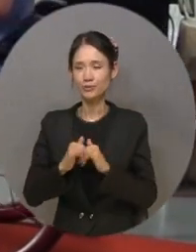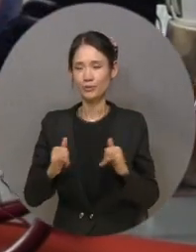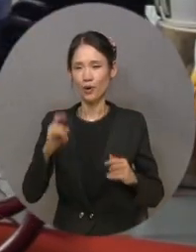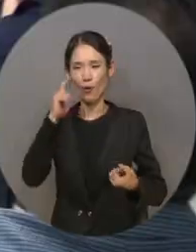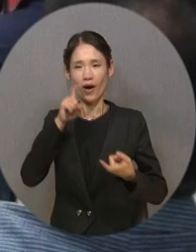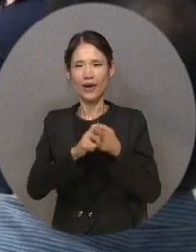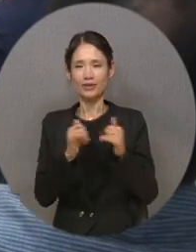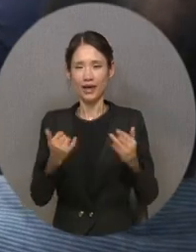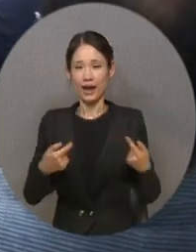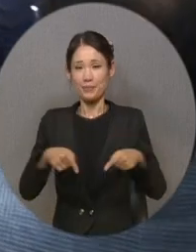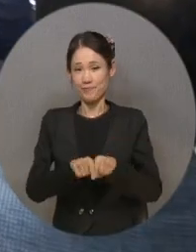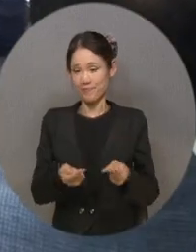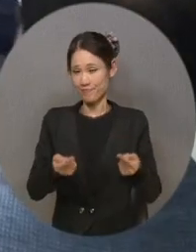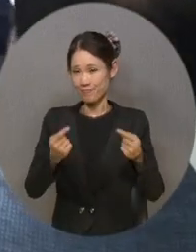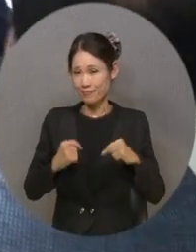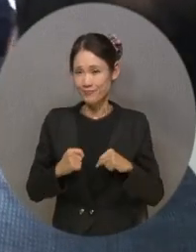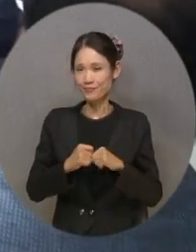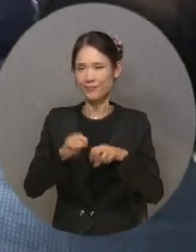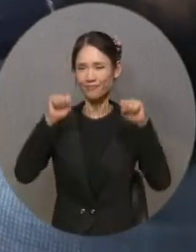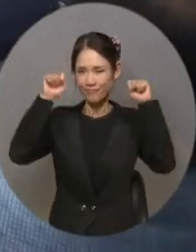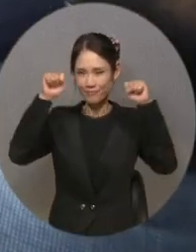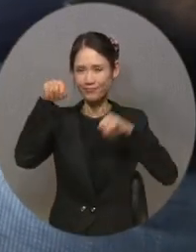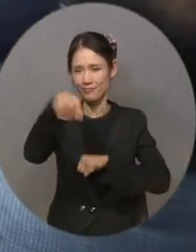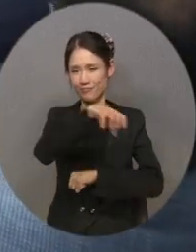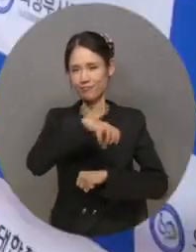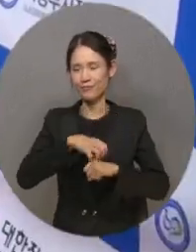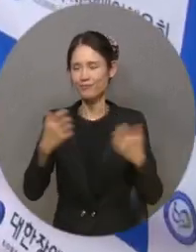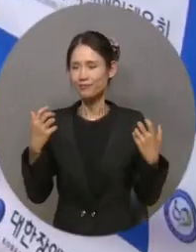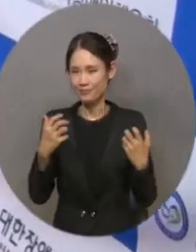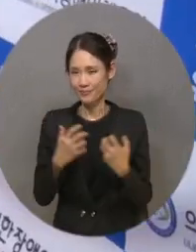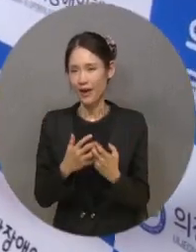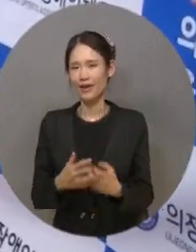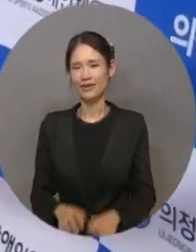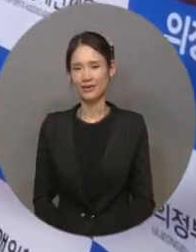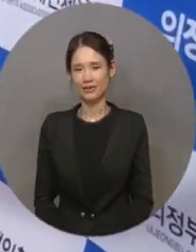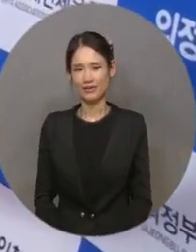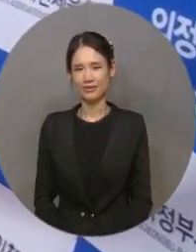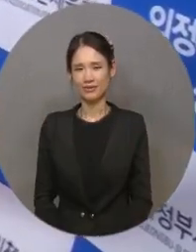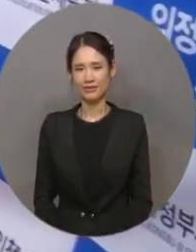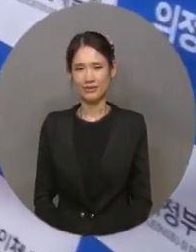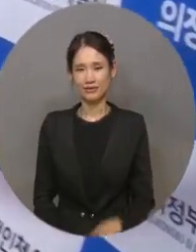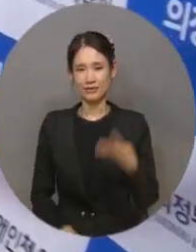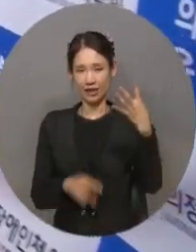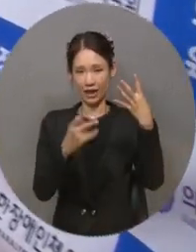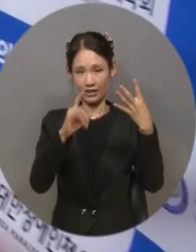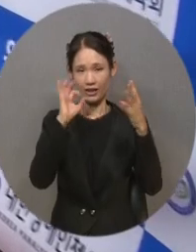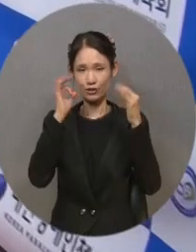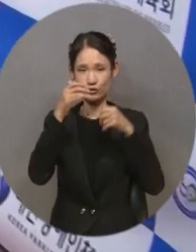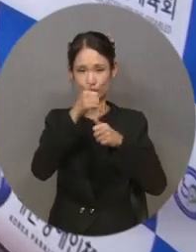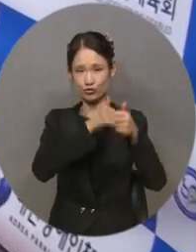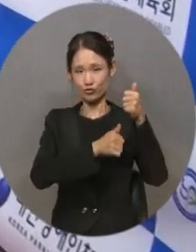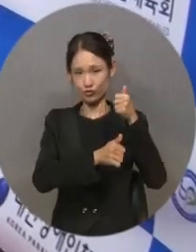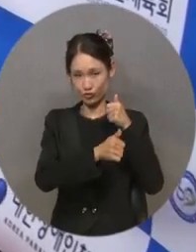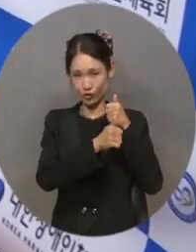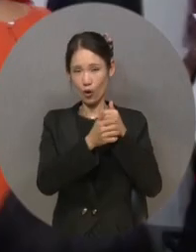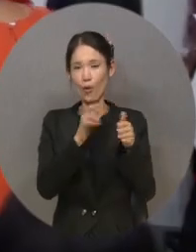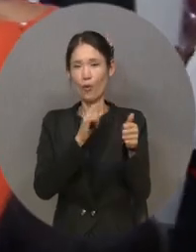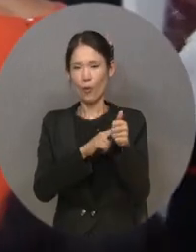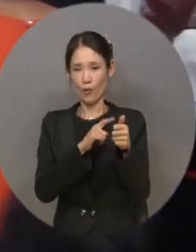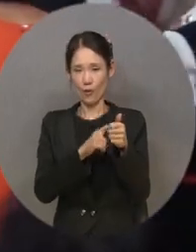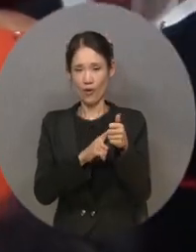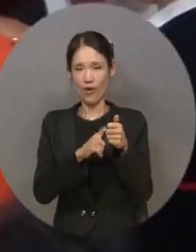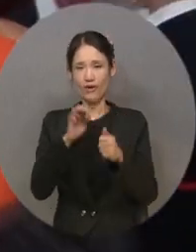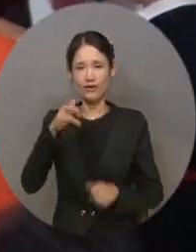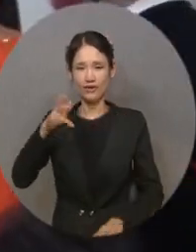관계자들이 참여해 체육회 로비를 가득 메웠습니다 사대 김수익 회장이 임하고 5대 회장의